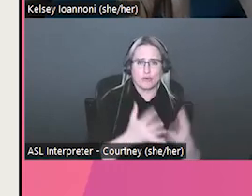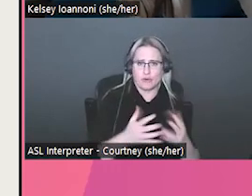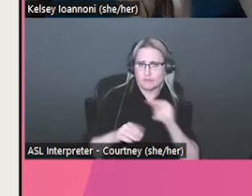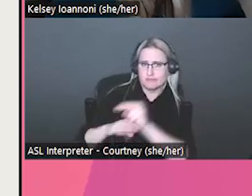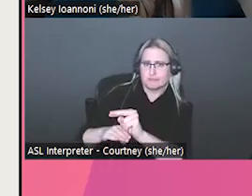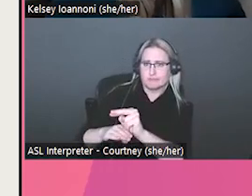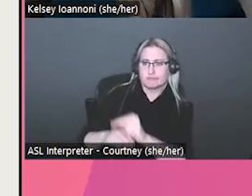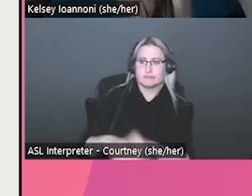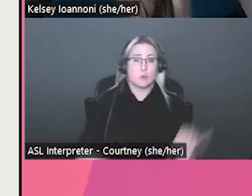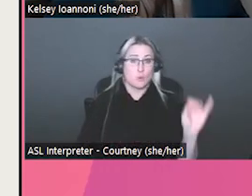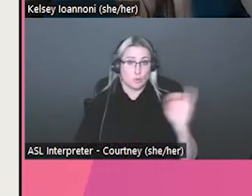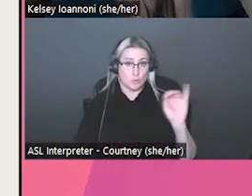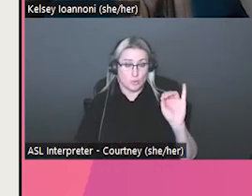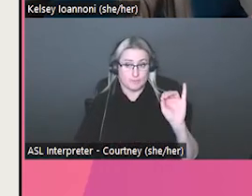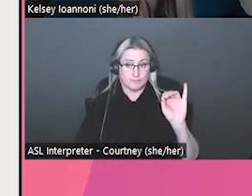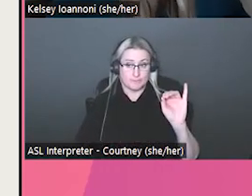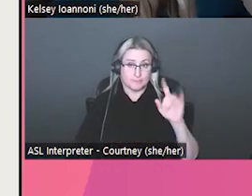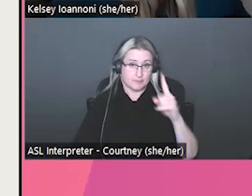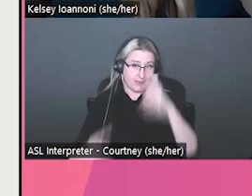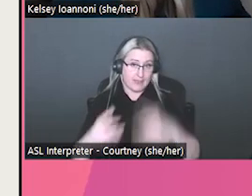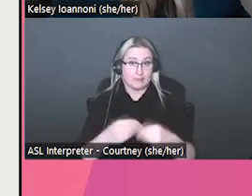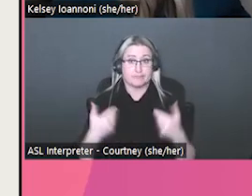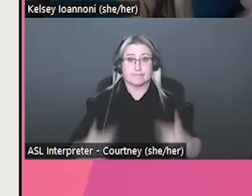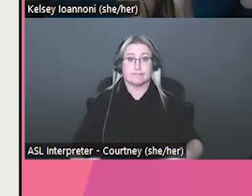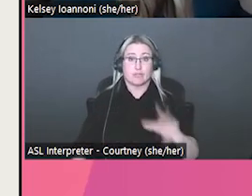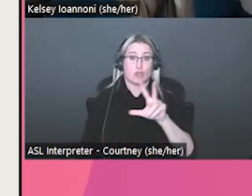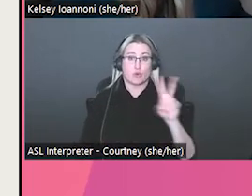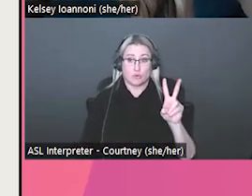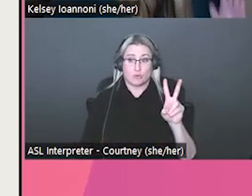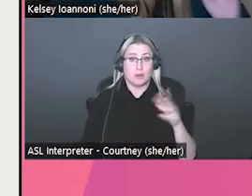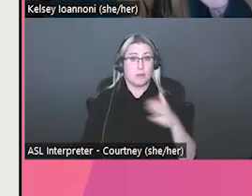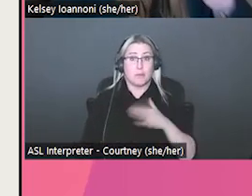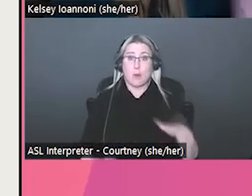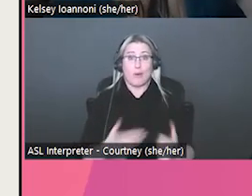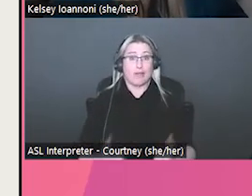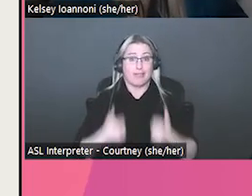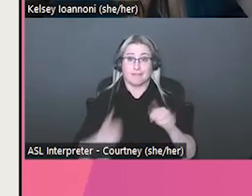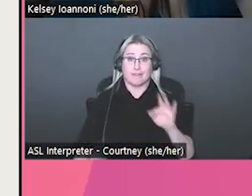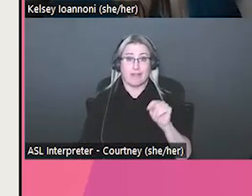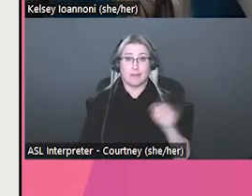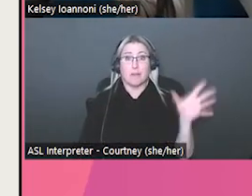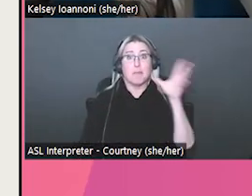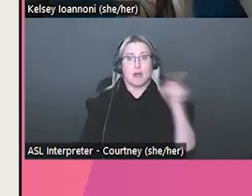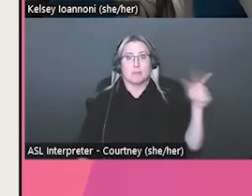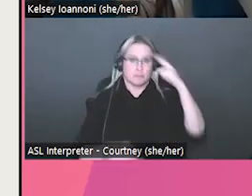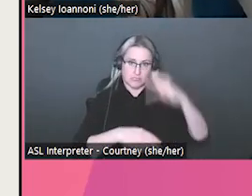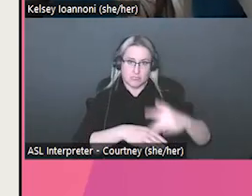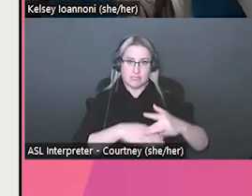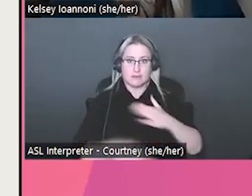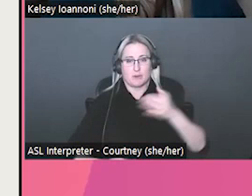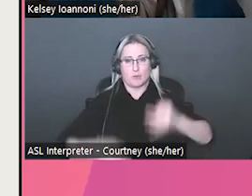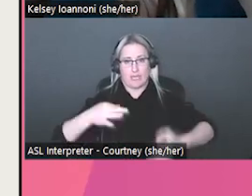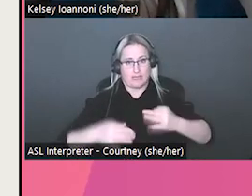comment cette responsabilité se poursuit alors que l'enfant grandit. Moi, j'ai 32 ans, j'ai toujours été grosse, ma